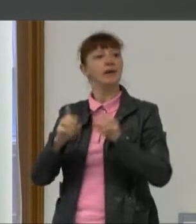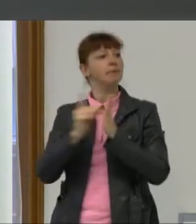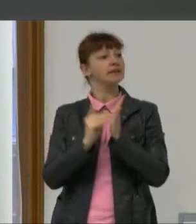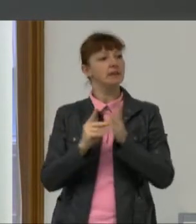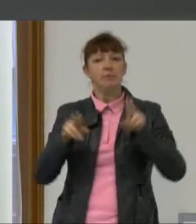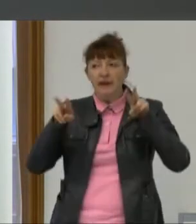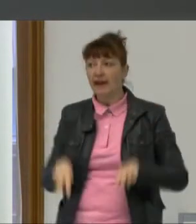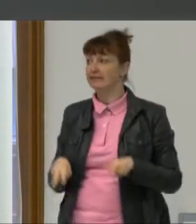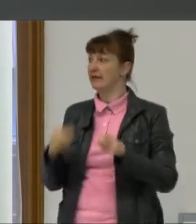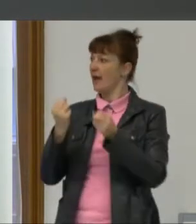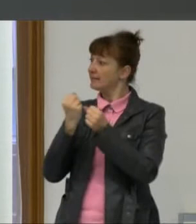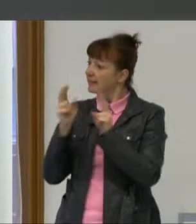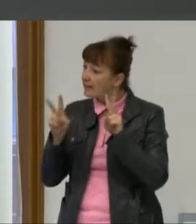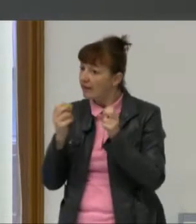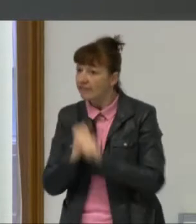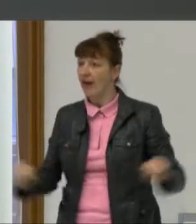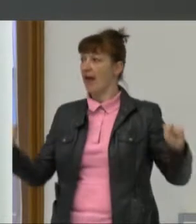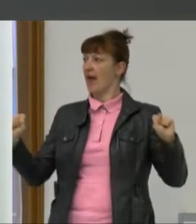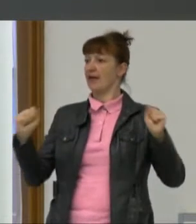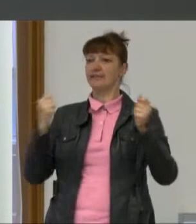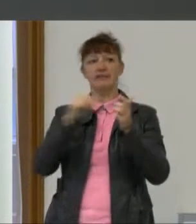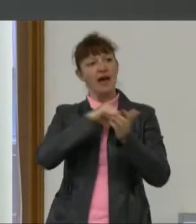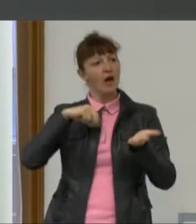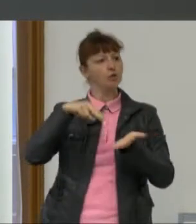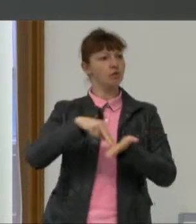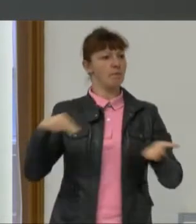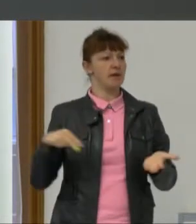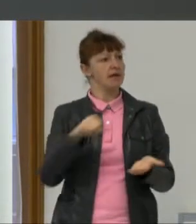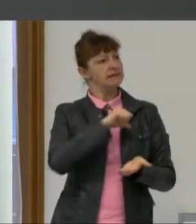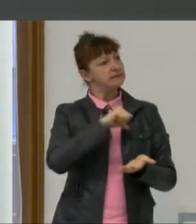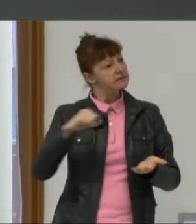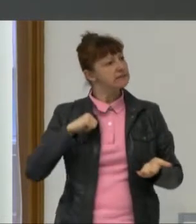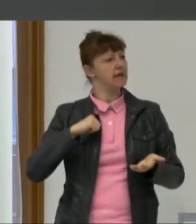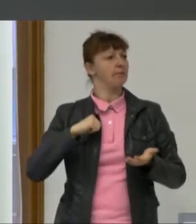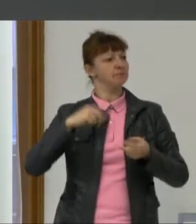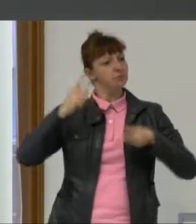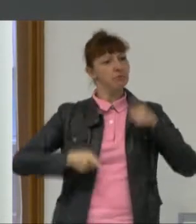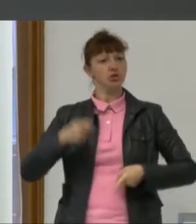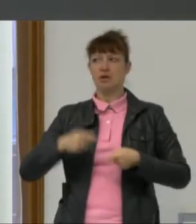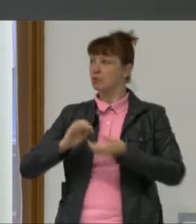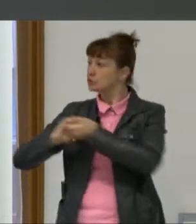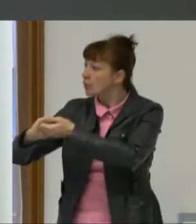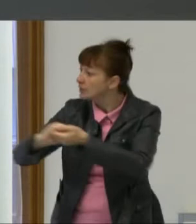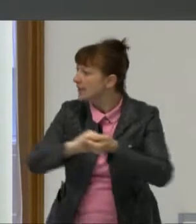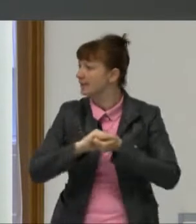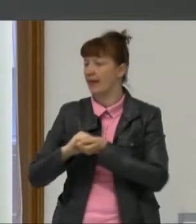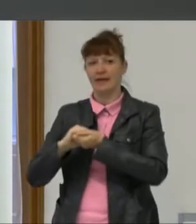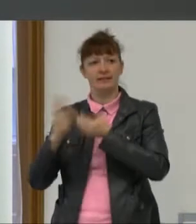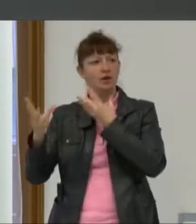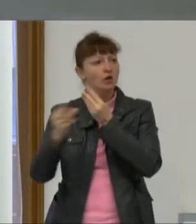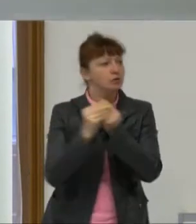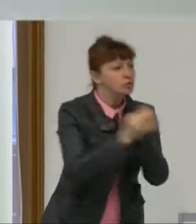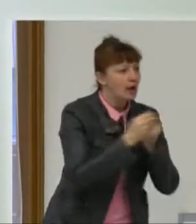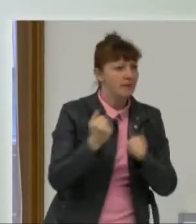Gleichwertigkeit, der Freiheit, der Autonomie, der Selbstbildung, der Selbstbestimmung, Solidarität, der Kooperation und des